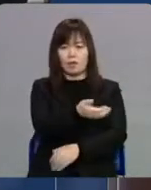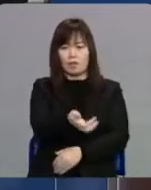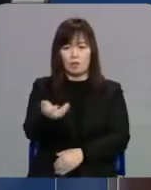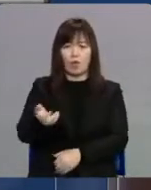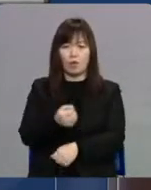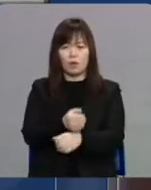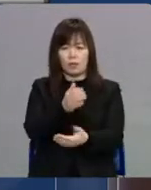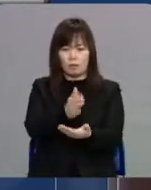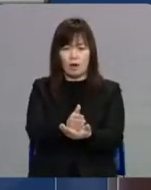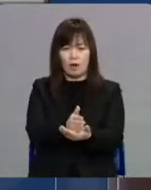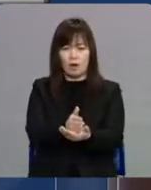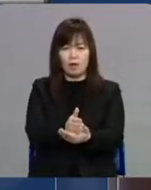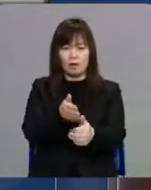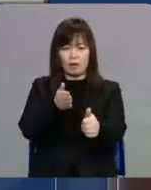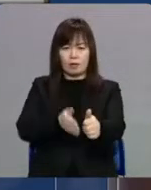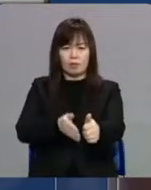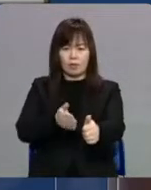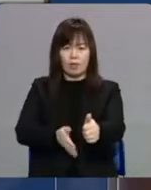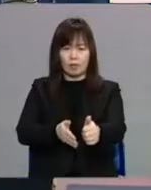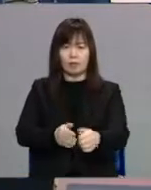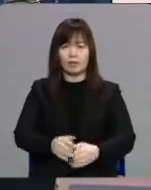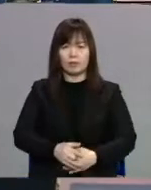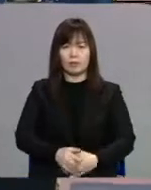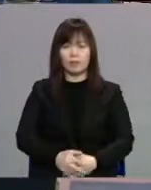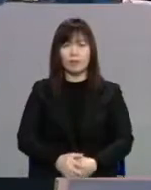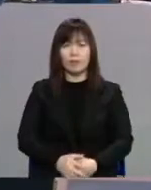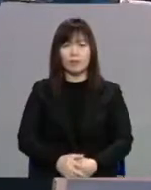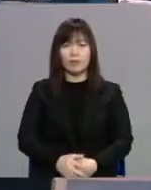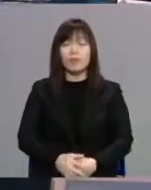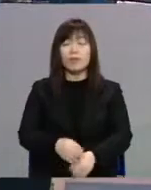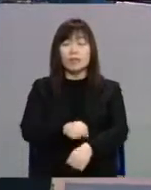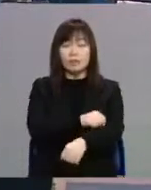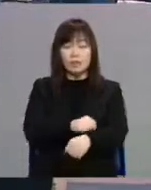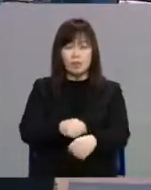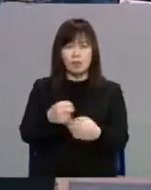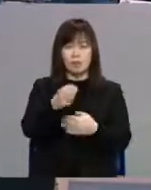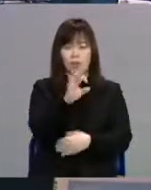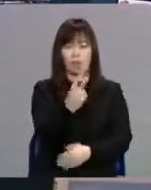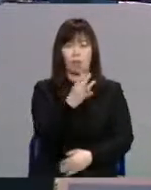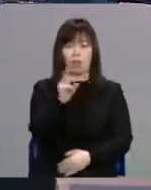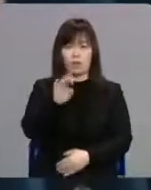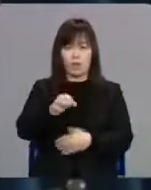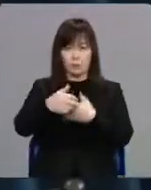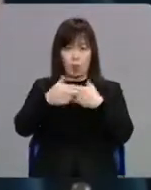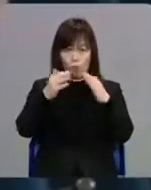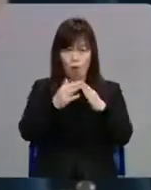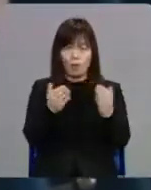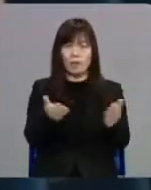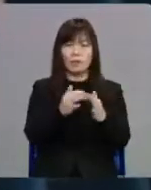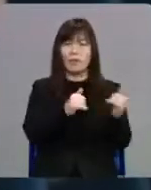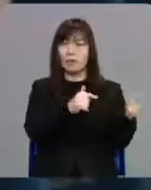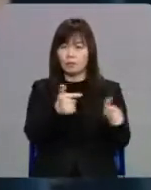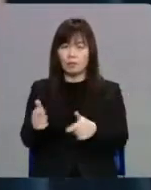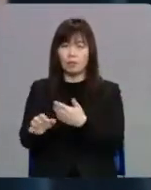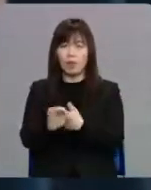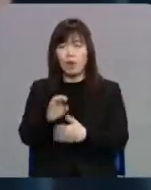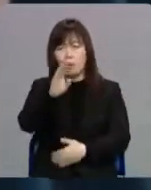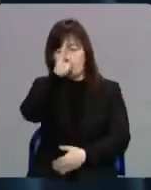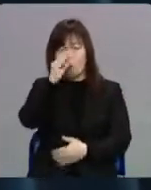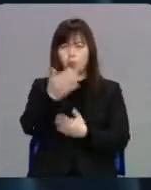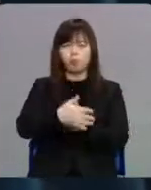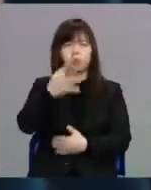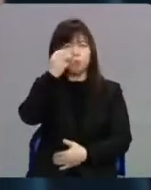해주셔야 안정 상황에서. 특히 요양병원 등 다중이용시설 종사자의 경우 증상이